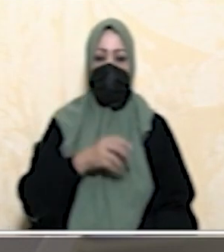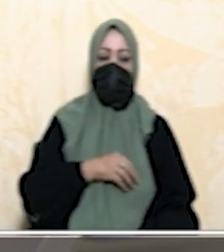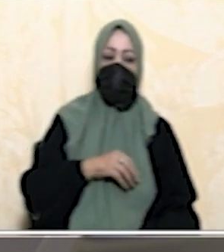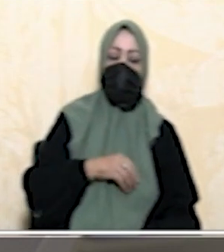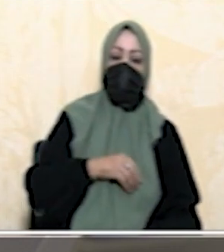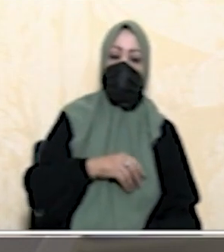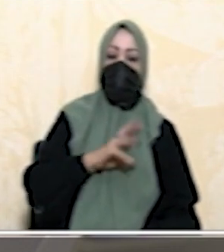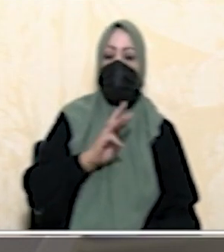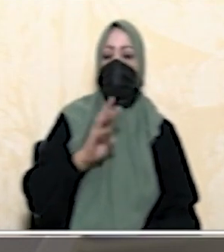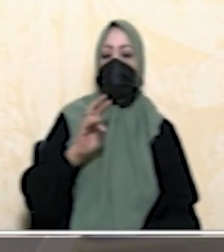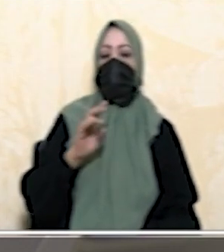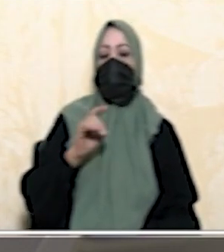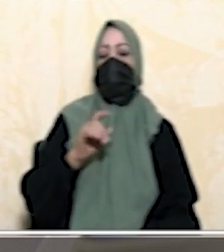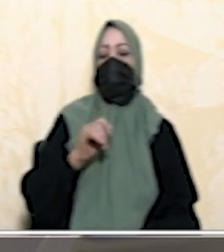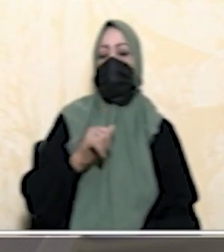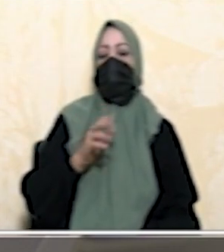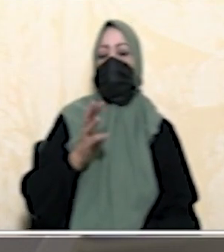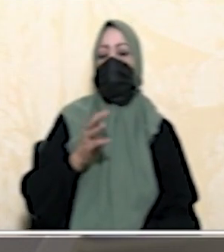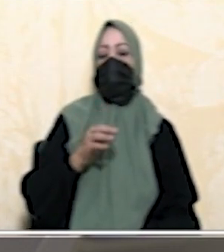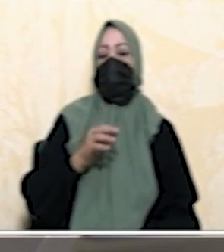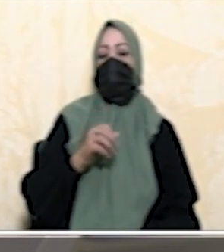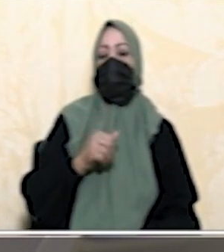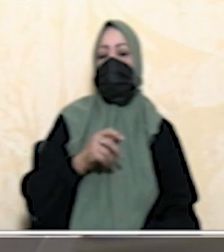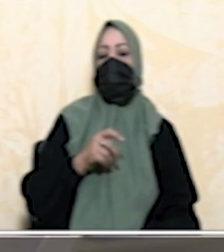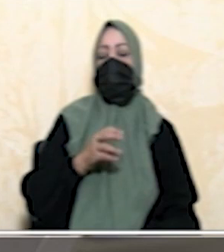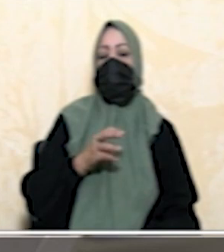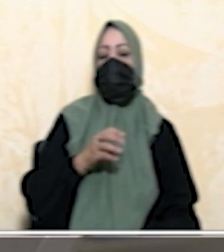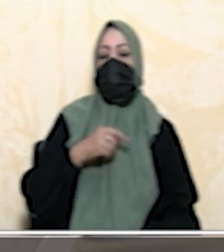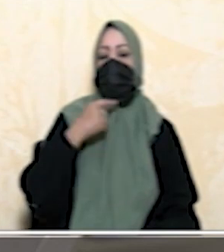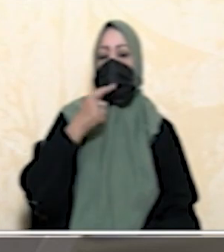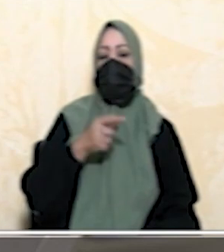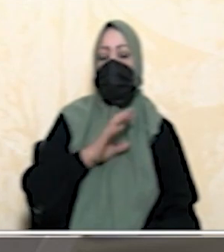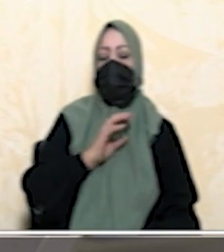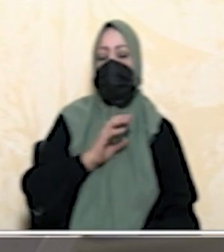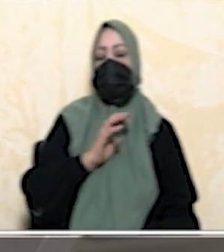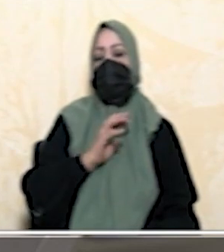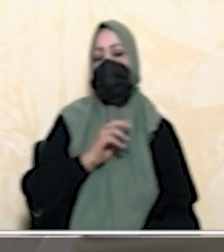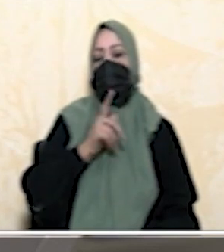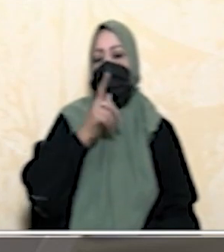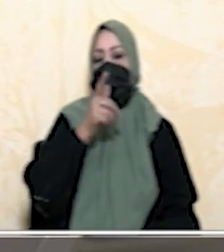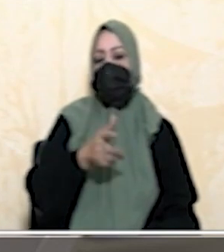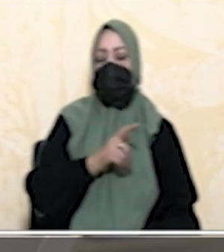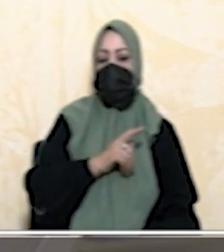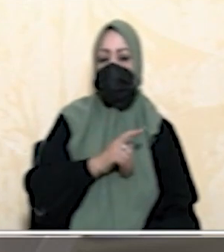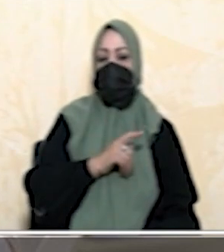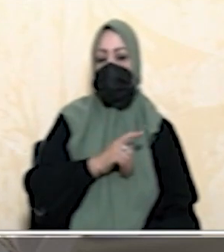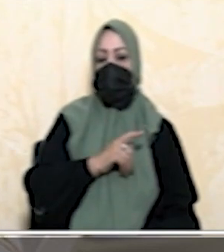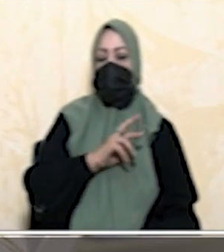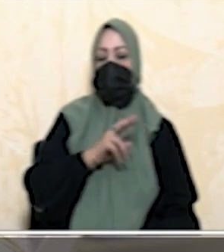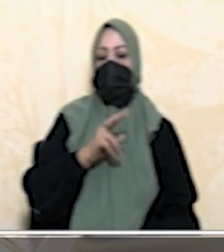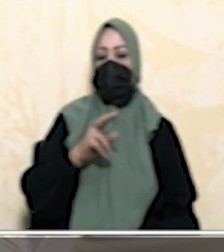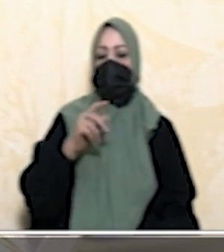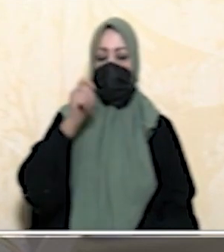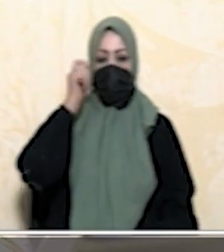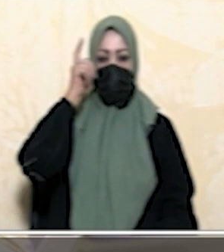بالأنامل فإنهن ناطقات ومستنطقات. والغريب أن يقال، يعني من أين جئتم بهذا الفهم؟ لأن السبحة لا تتحرك بيدها، ما الذي